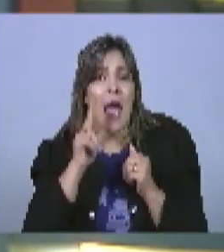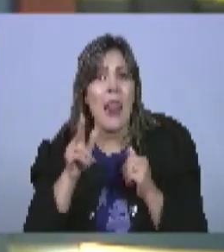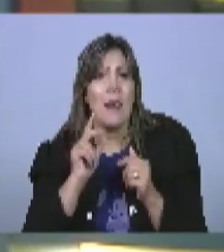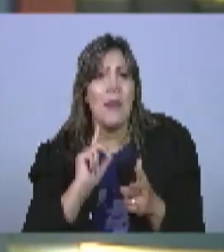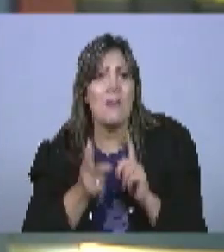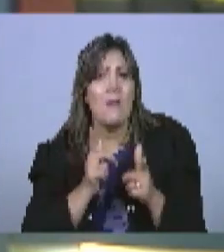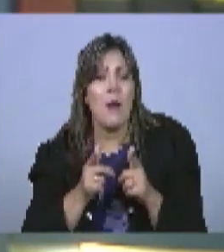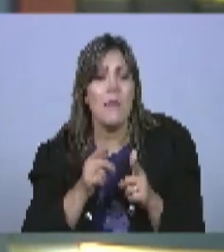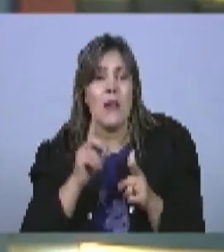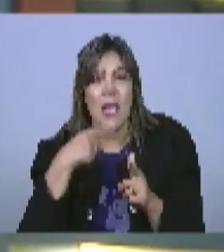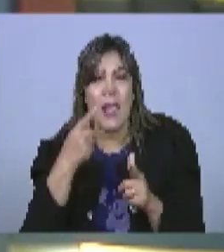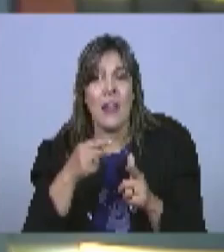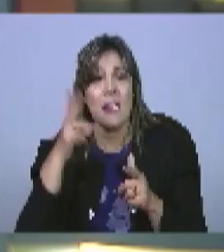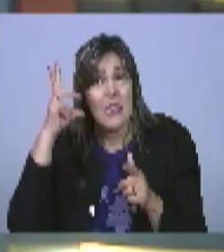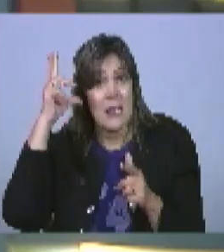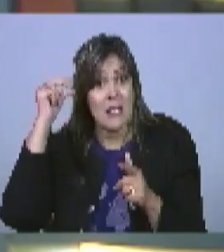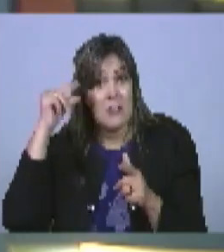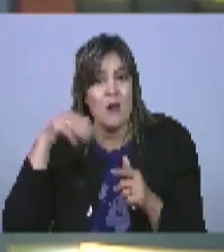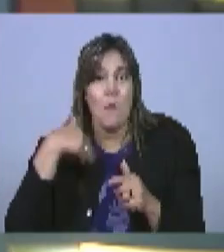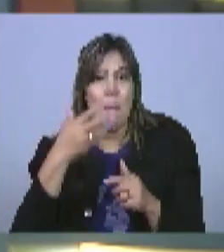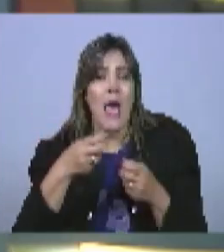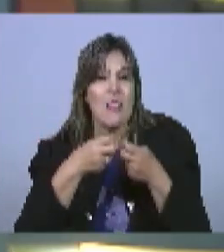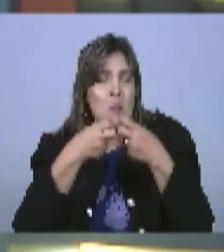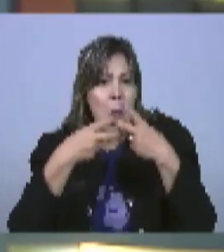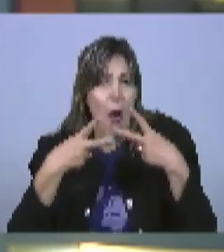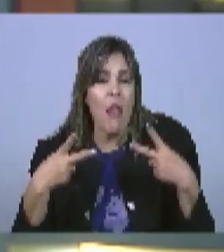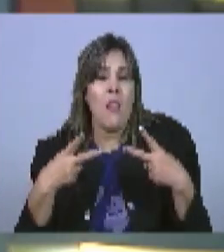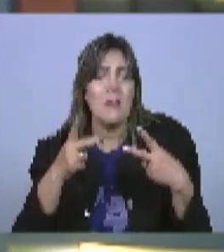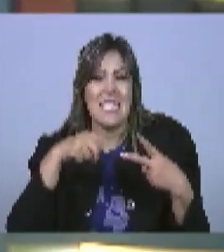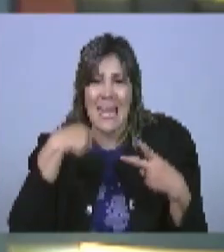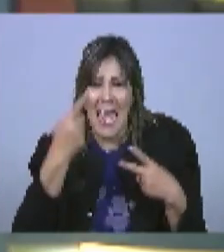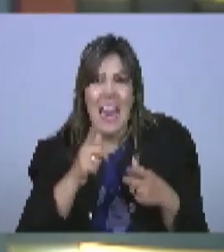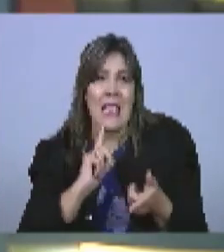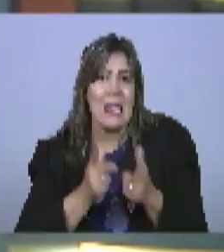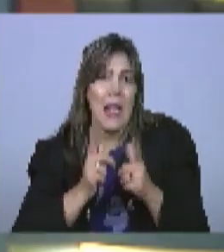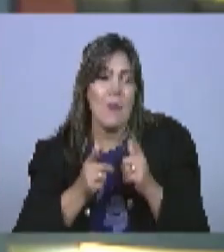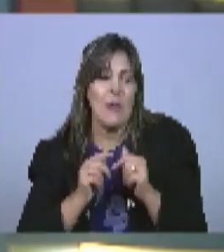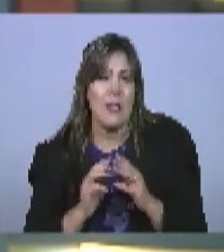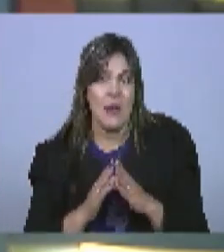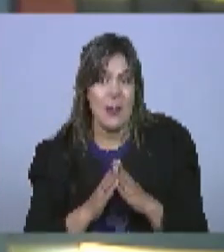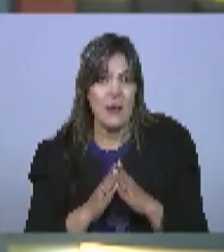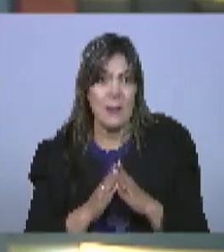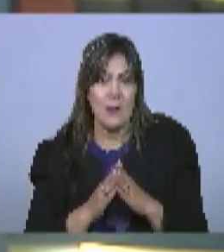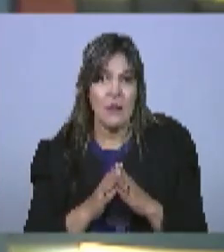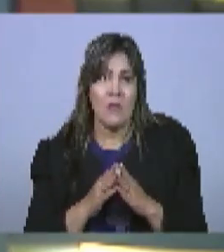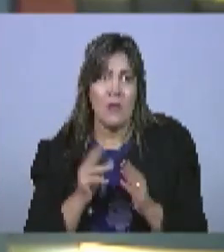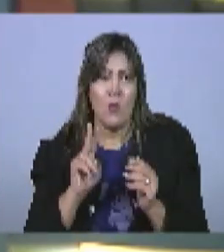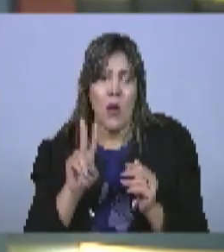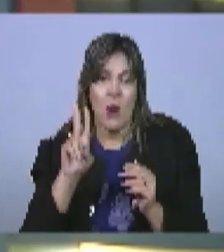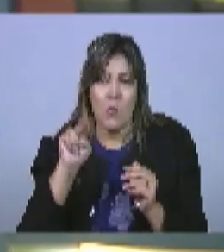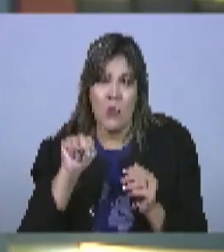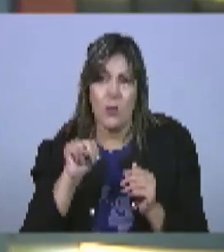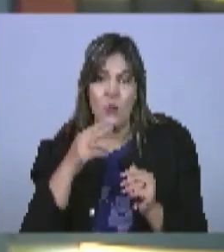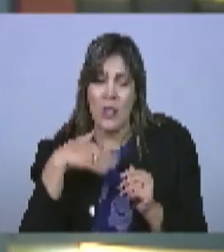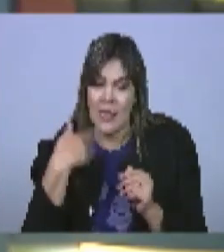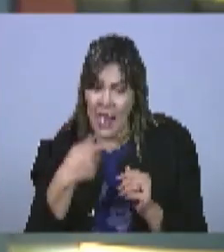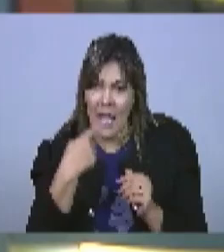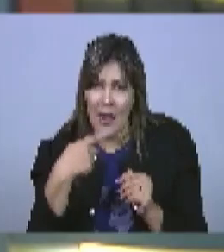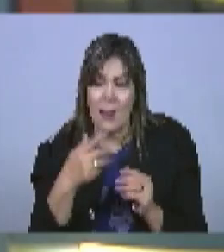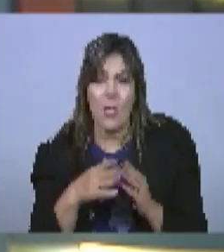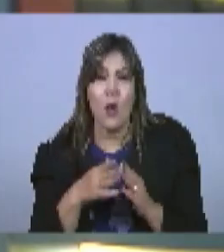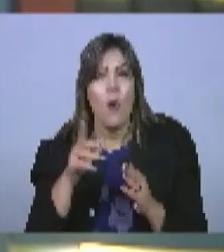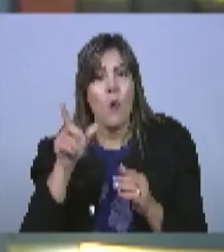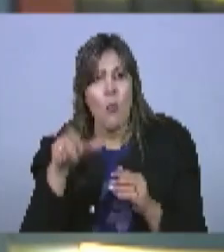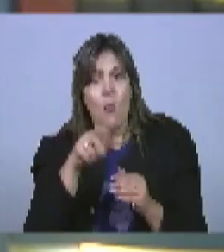ان اسرائيل بعد انتهاء العمليه احاطت الولايات المتحده وبعض